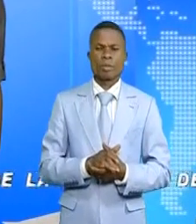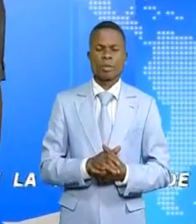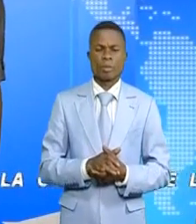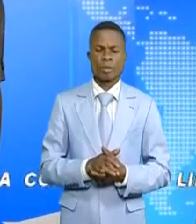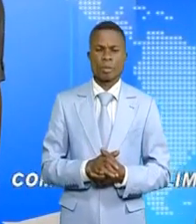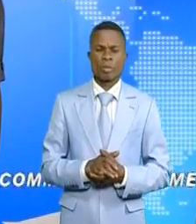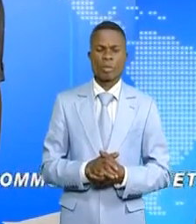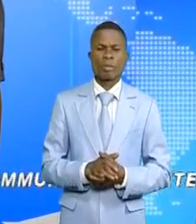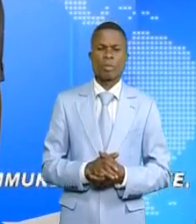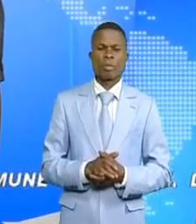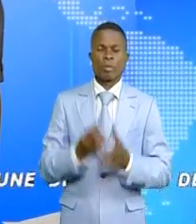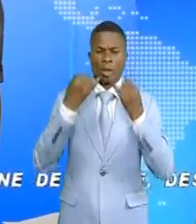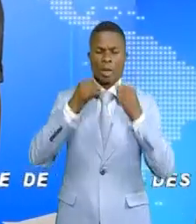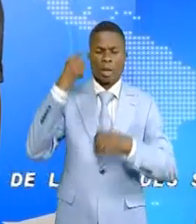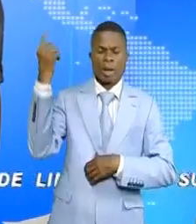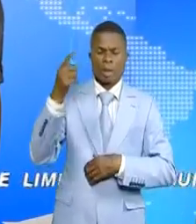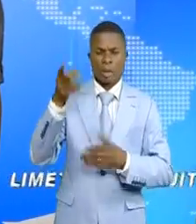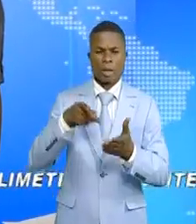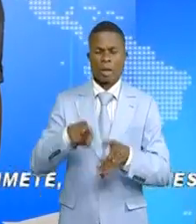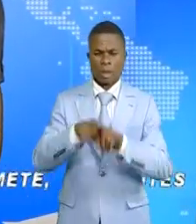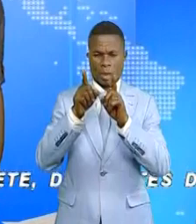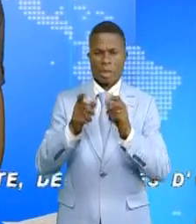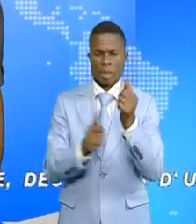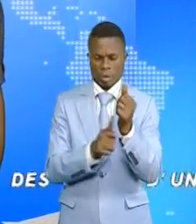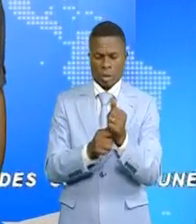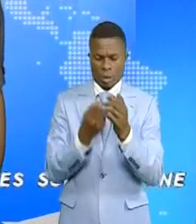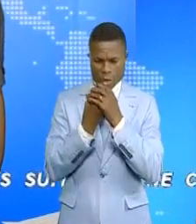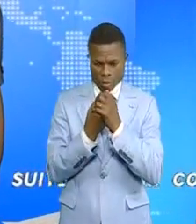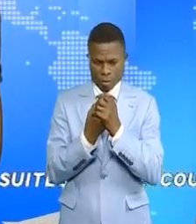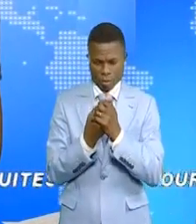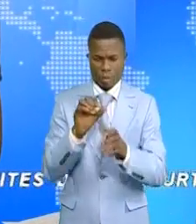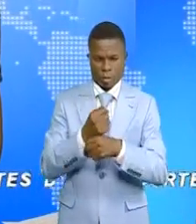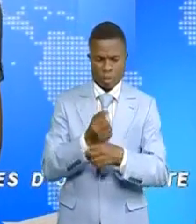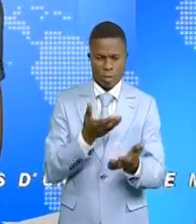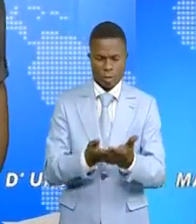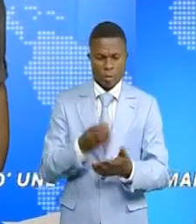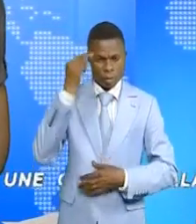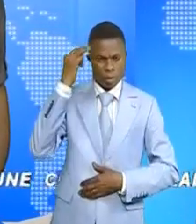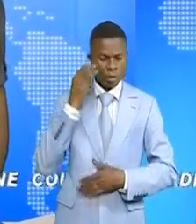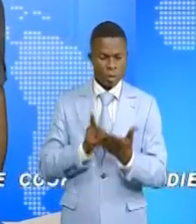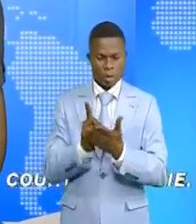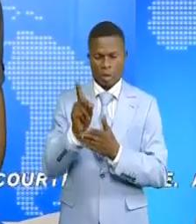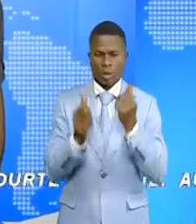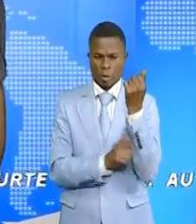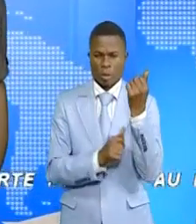Un fonds national d'indemnisation des victimes sera bientôt institué. Le ministre des Droits